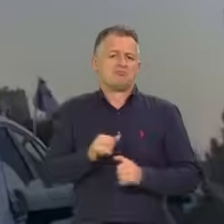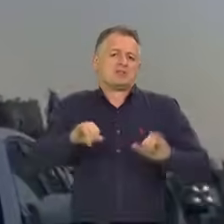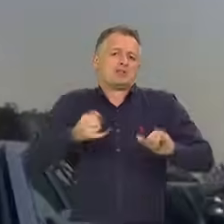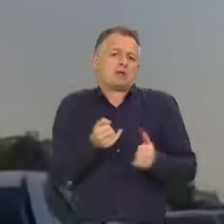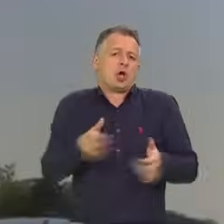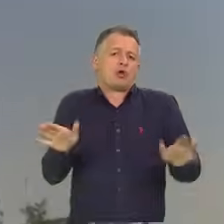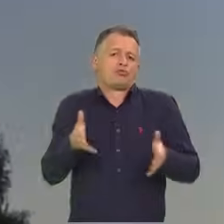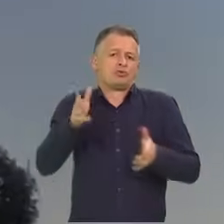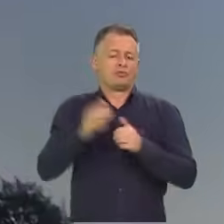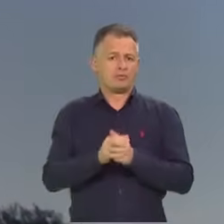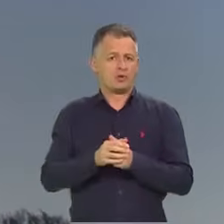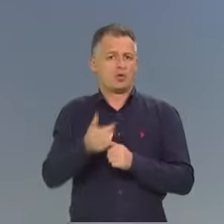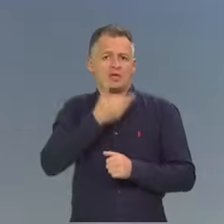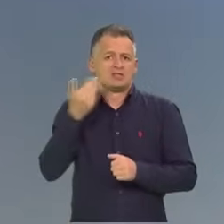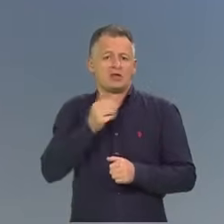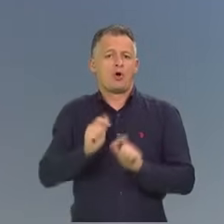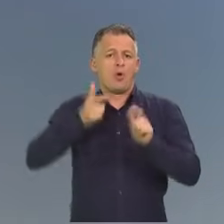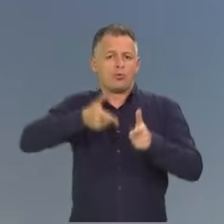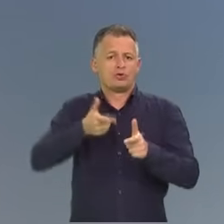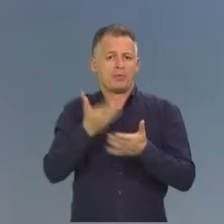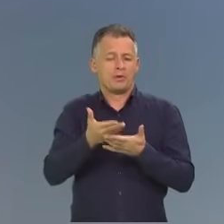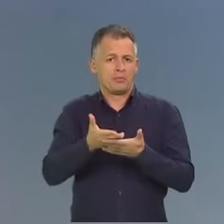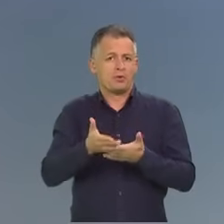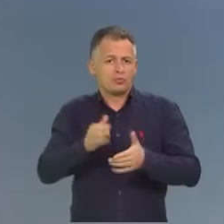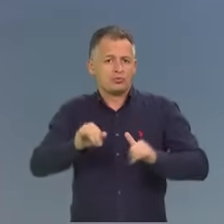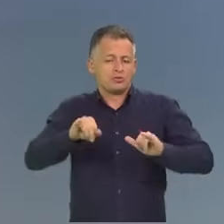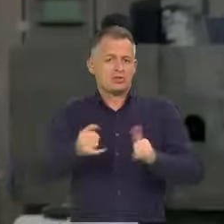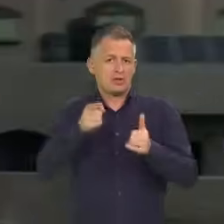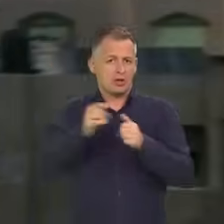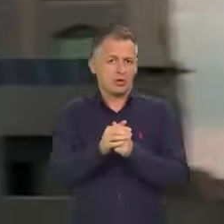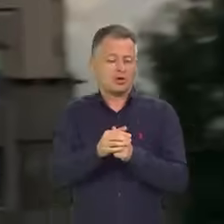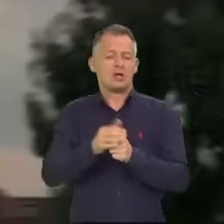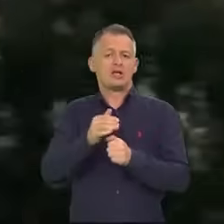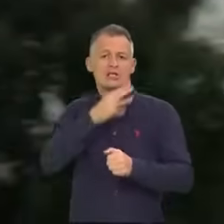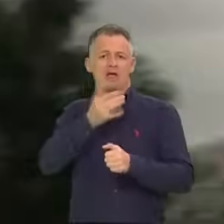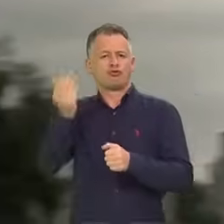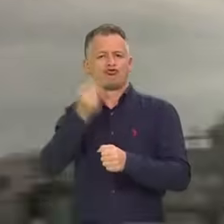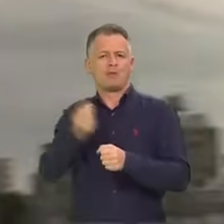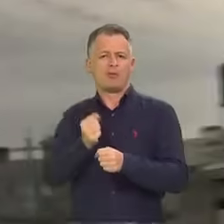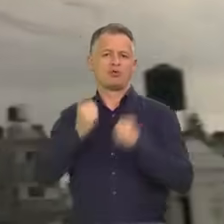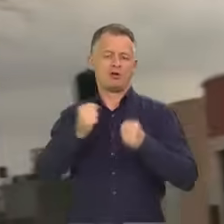combustibil pentru aprovizionare. În Israel a avut loc cel mai intens atac de până acum.